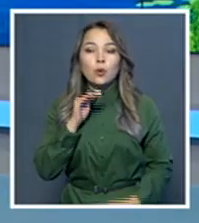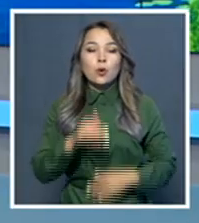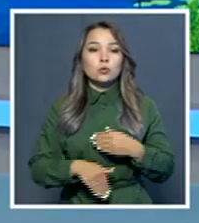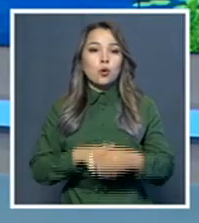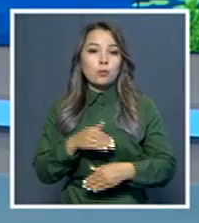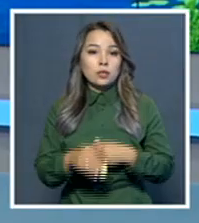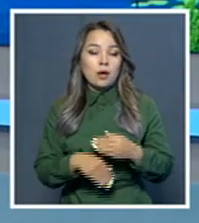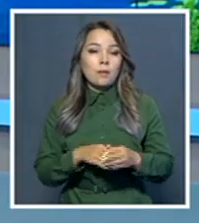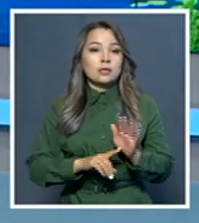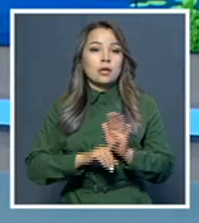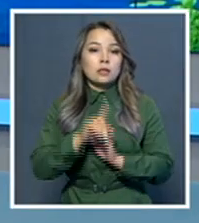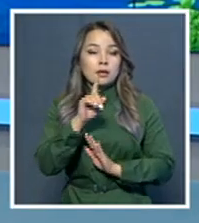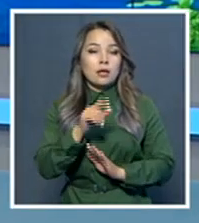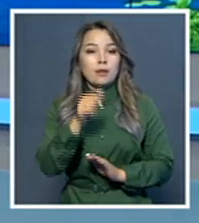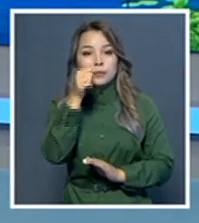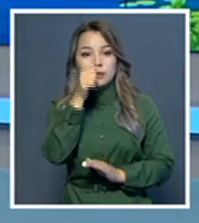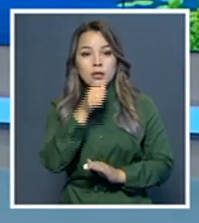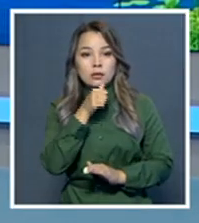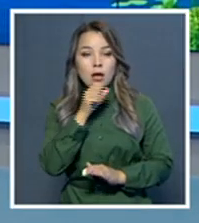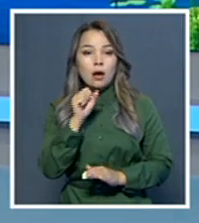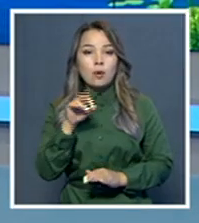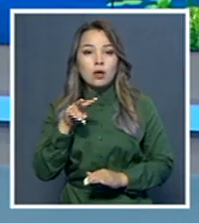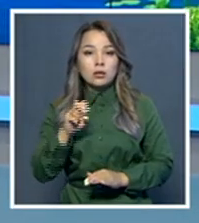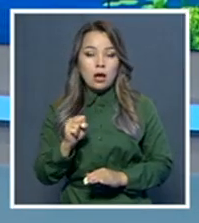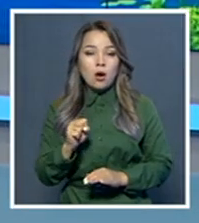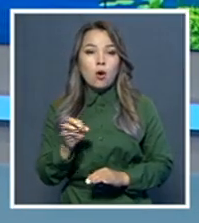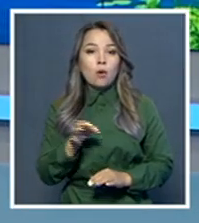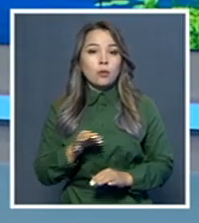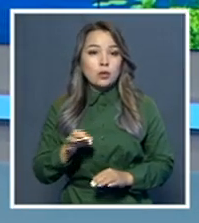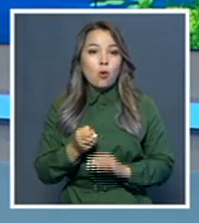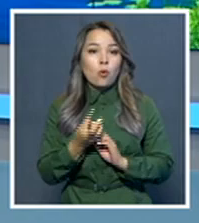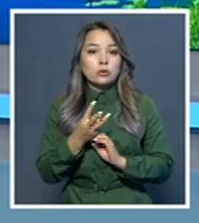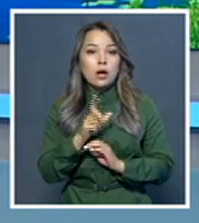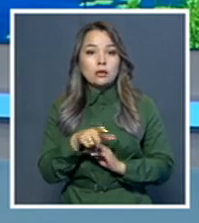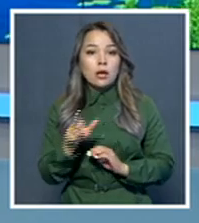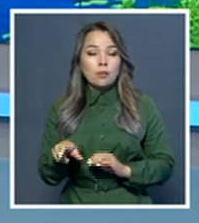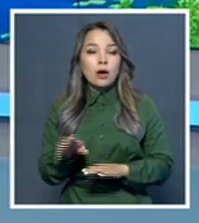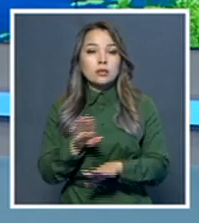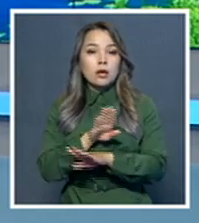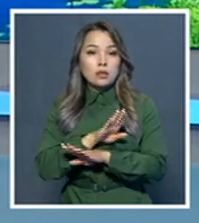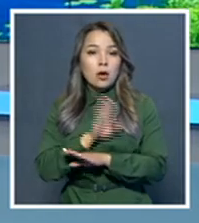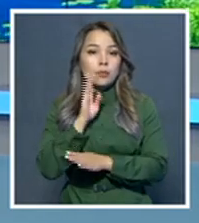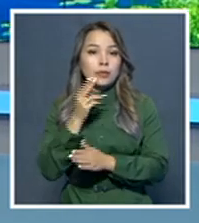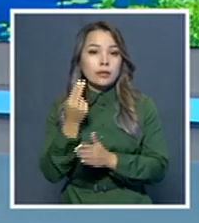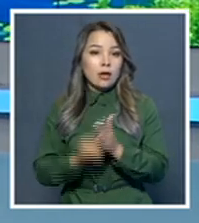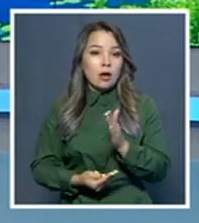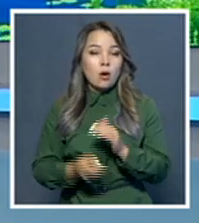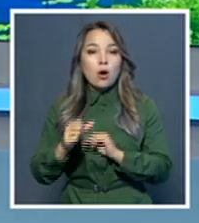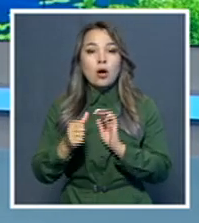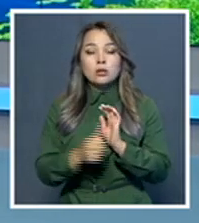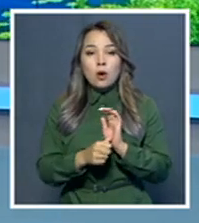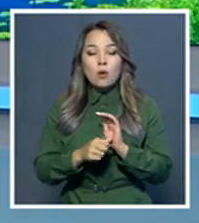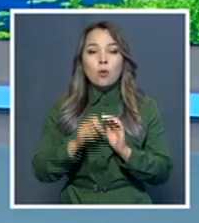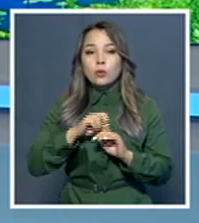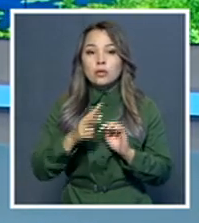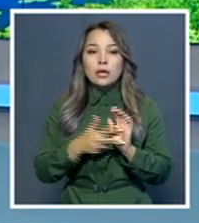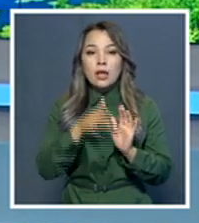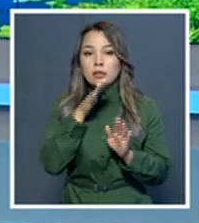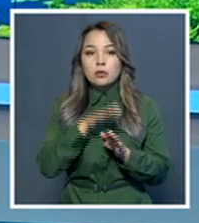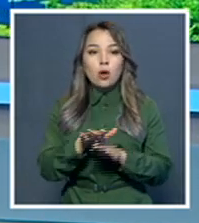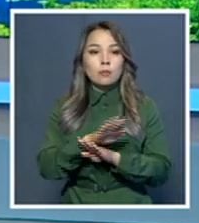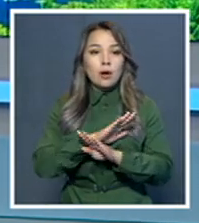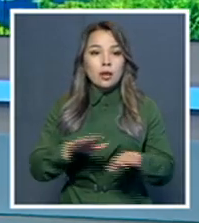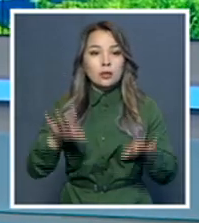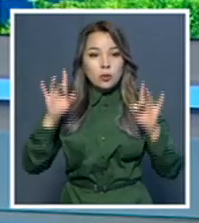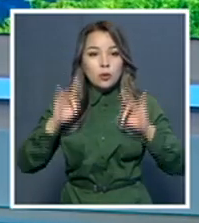Суға шомылу маусымы басталғалы Ақмола облысында 13 адам суға кетіп қайтыс болды. Оның алтауы кәмелет жасқа толмағандар. Төтенше